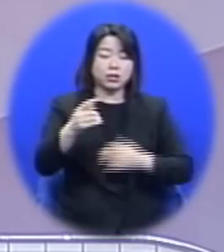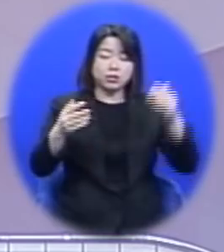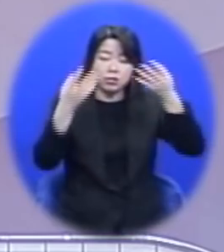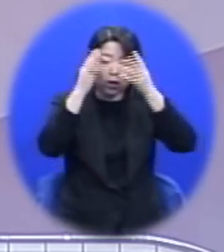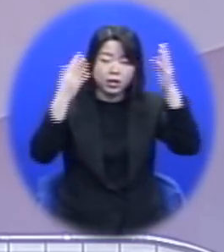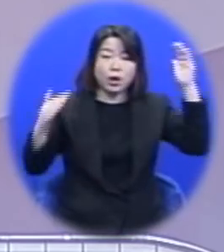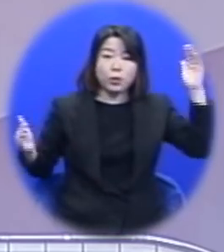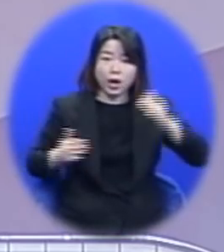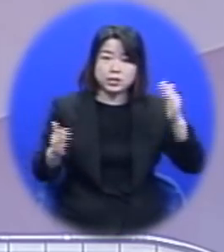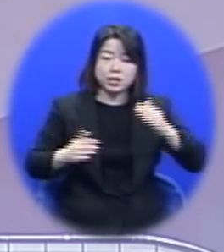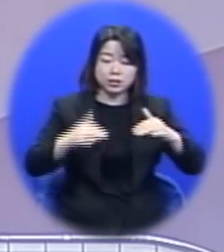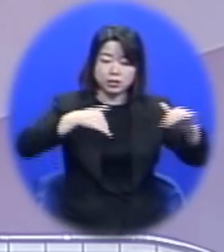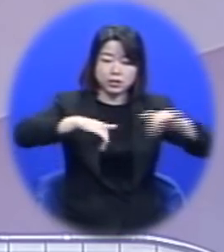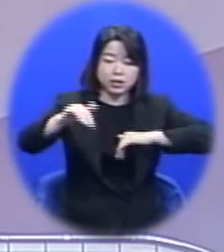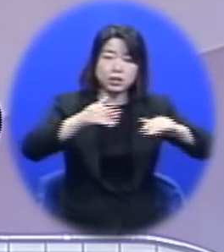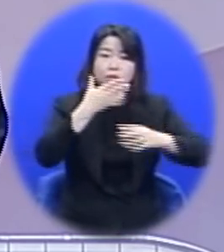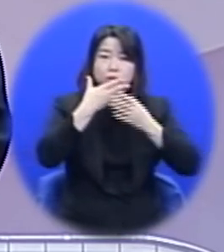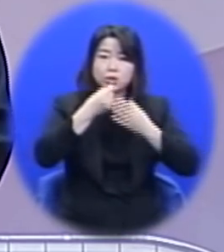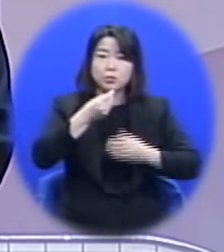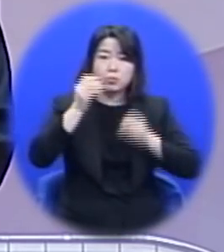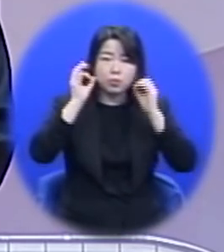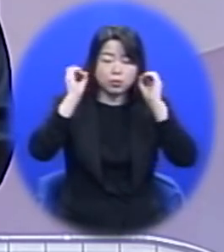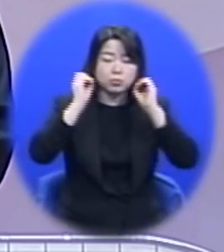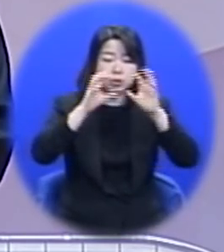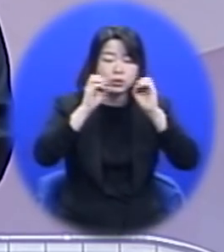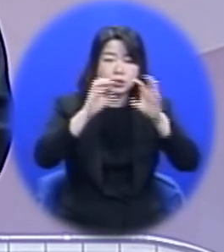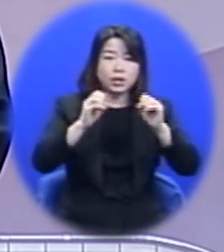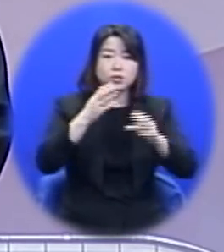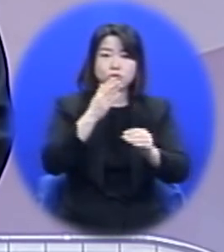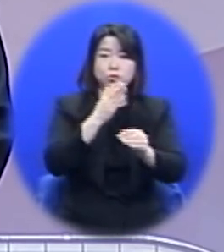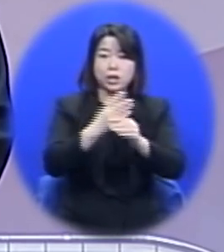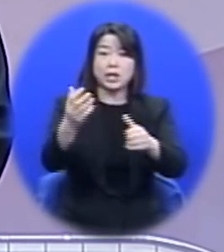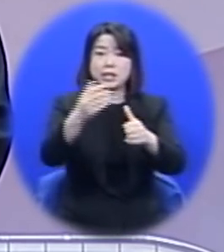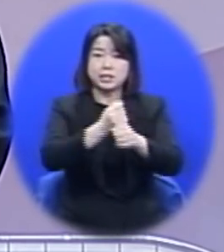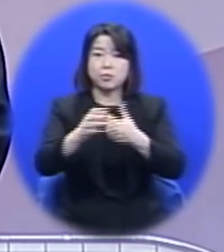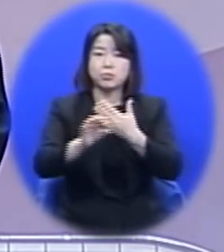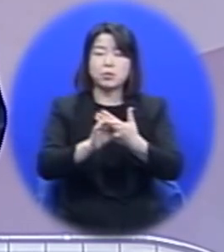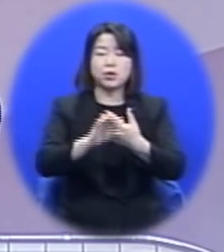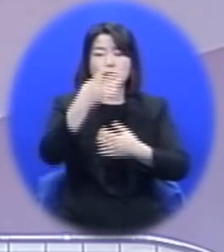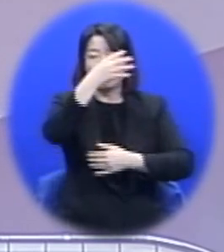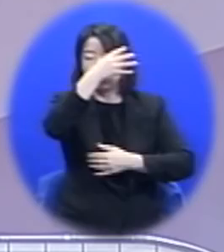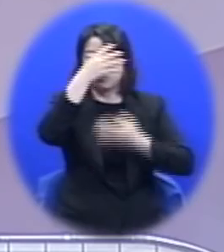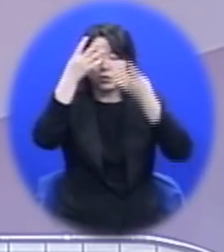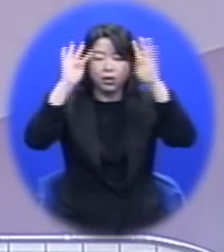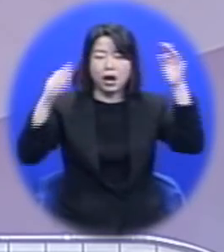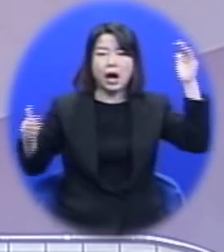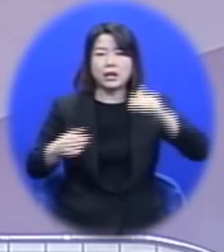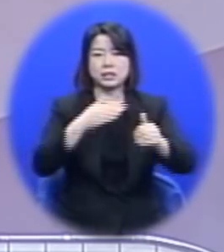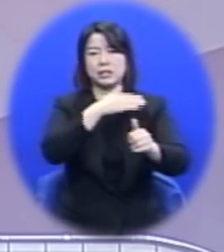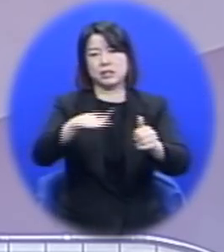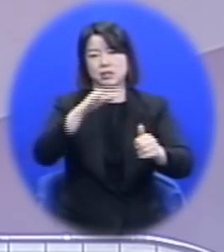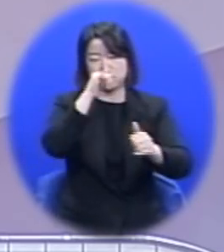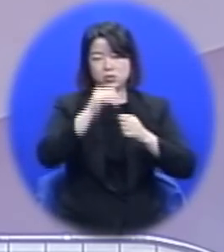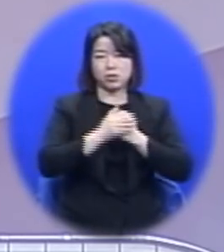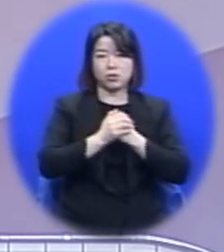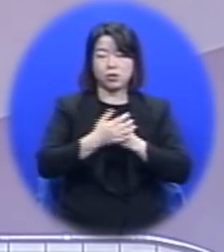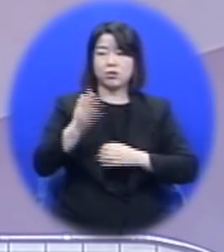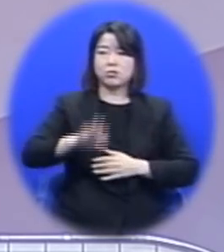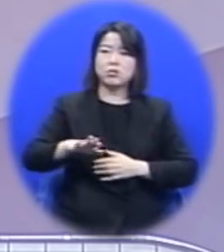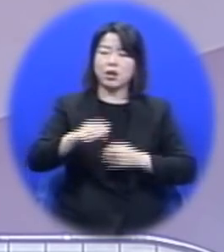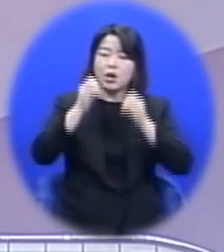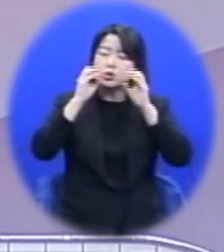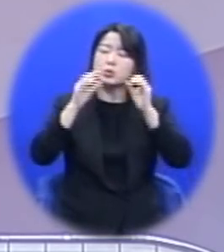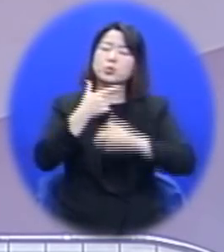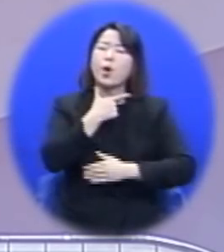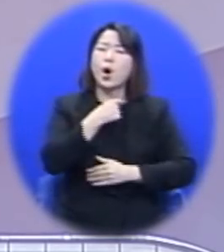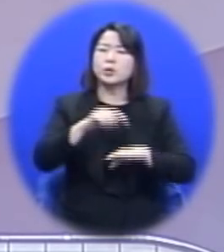제적입니다. 터키에서는. 그런데도 이 아흐만은 복음을 전해야 되겠다는 충동이 느껴졌습니다. 그리고